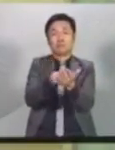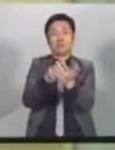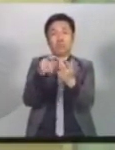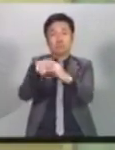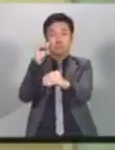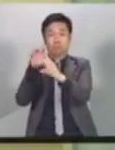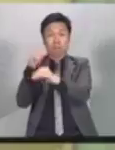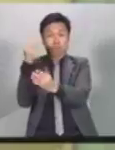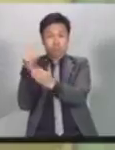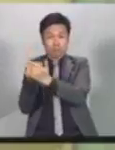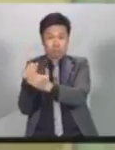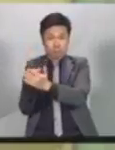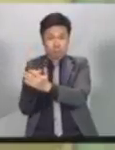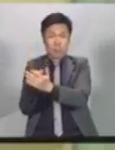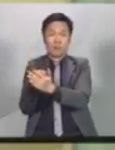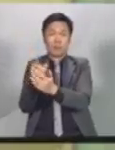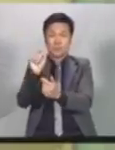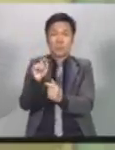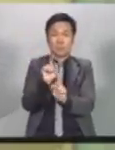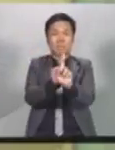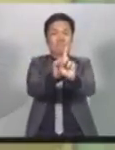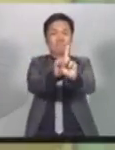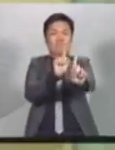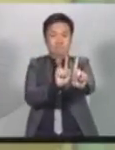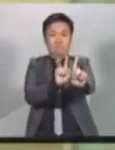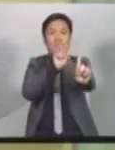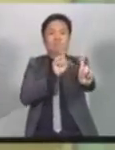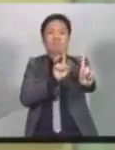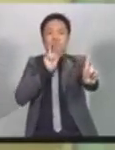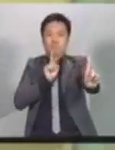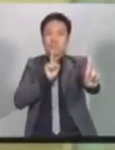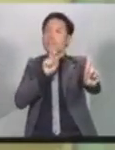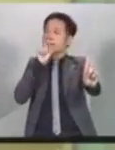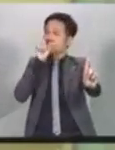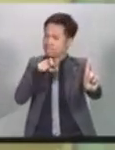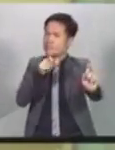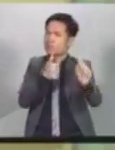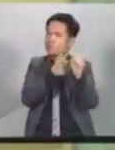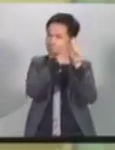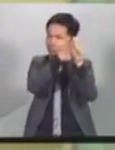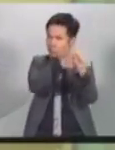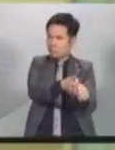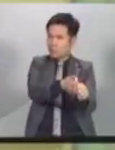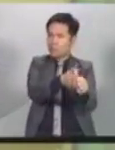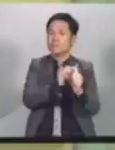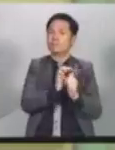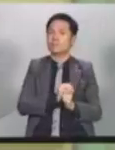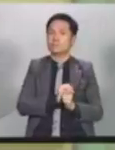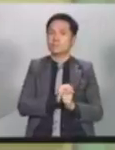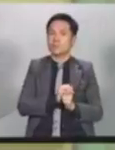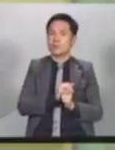pematuhan kepada penjarakan sosial itu juga dilakukan apabila